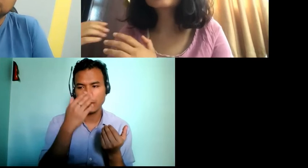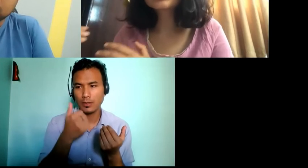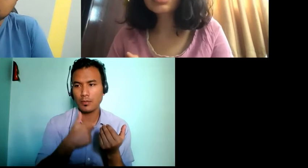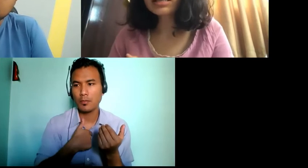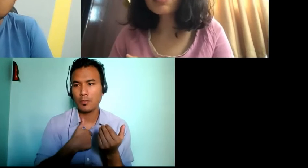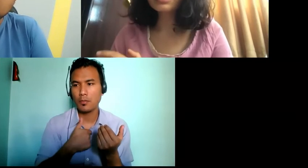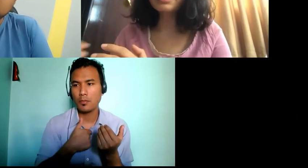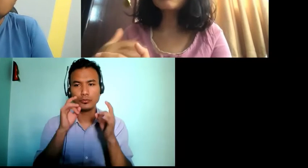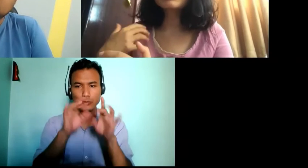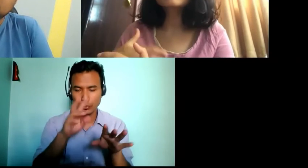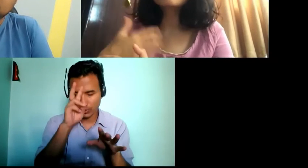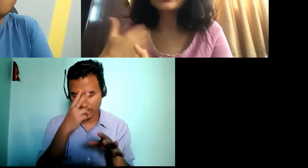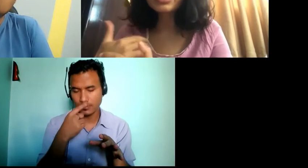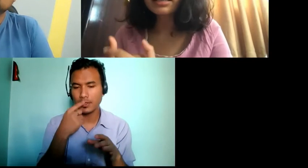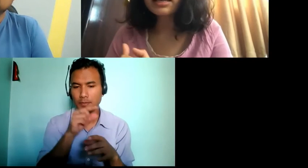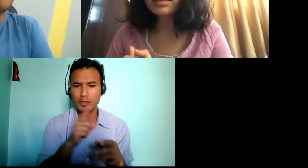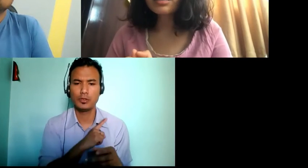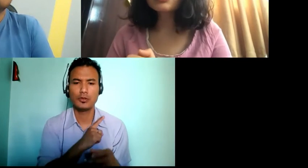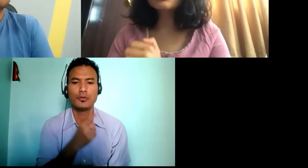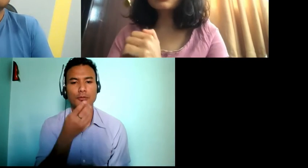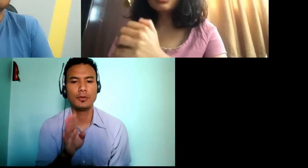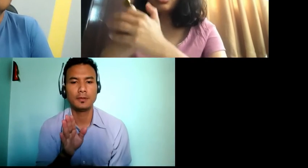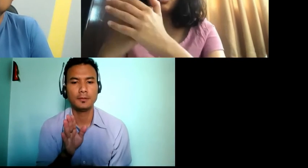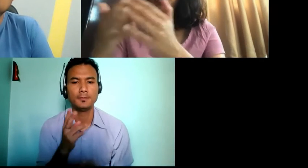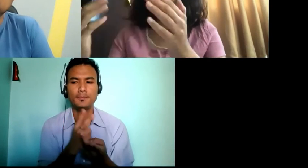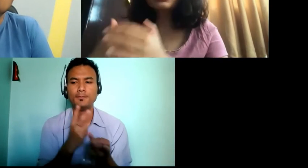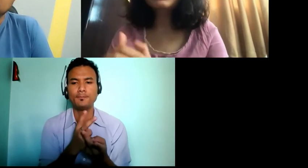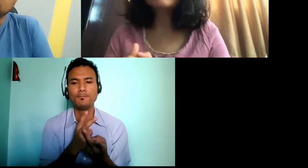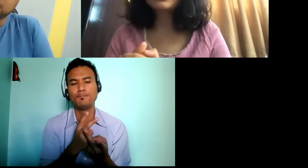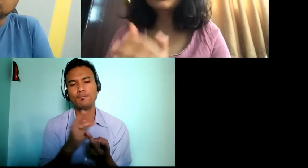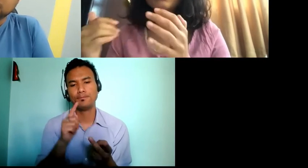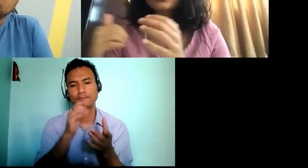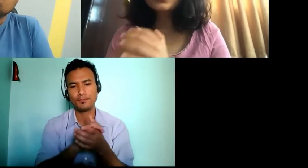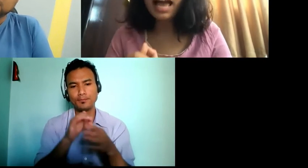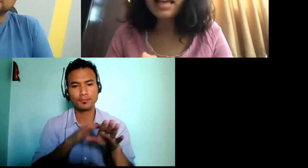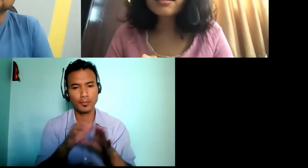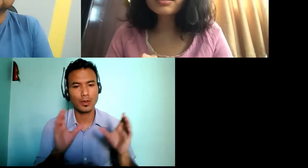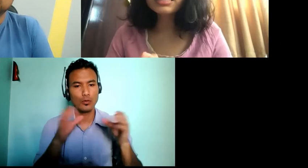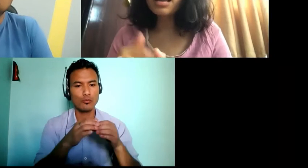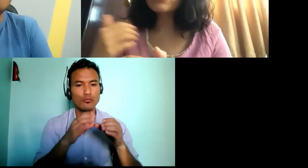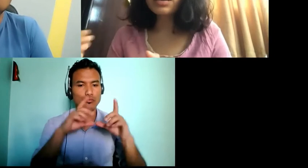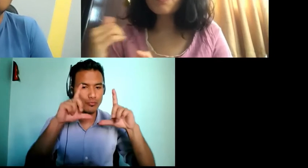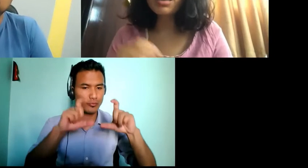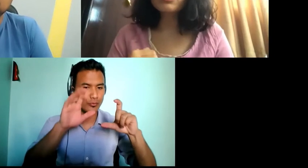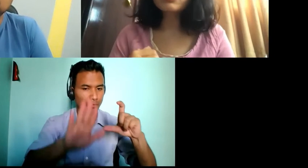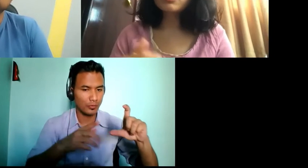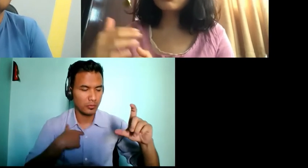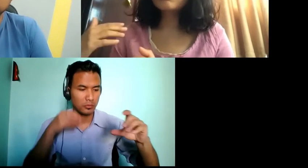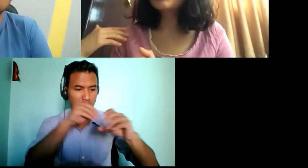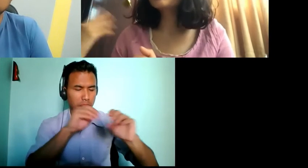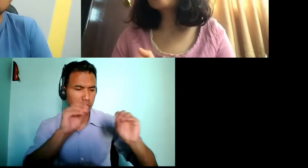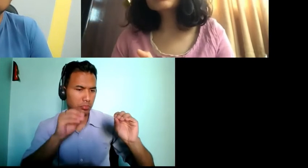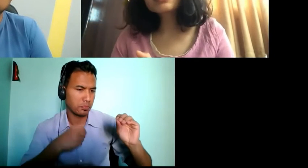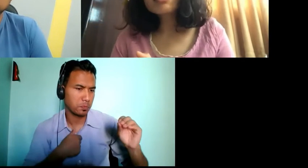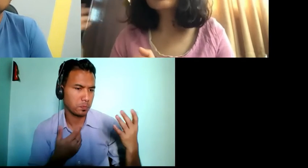चाहिँ छुट्टिएँ कि भन्ने खालि एउटा डर भइराख्ने होइन. जस्तै कुनै साथीहरूले ग्रुप फोटो राखेको छ त्यसमा आफू जानु पाएन,